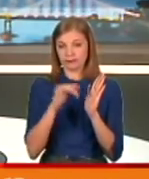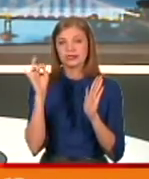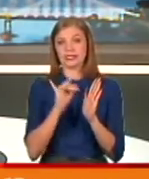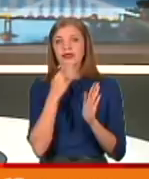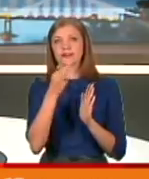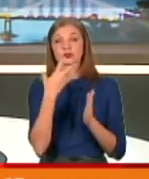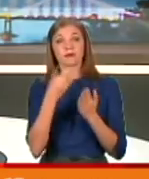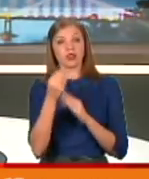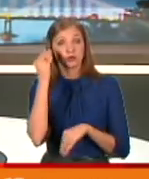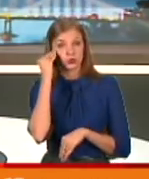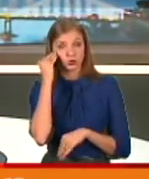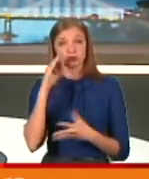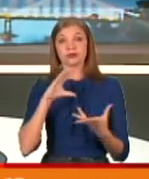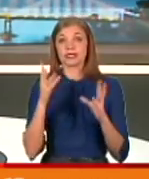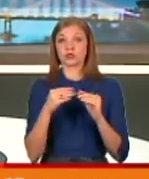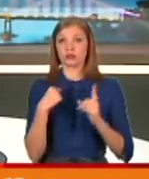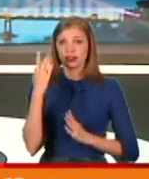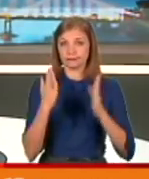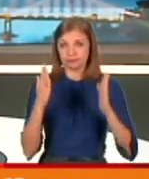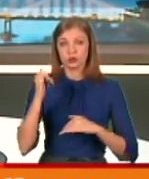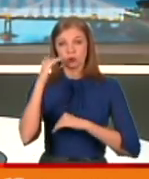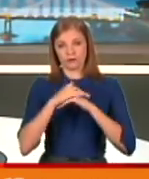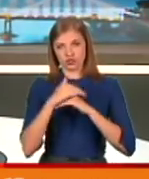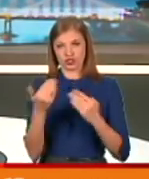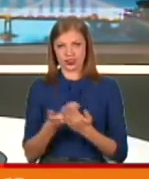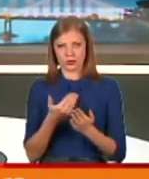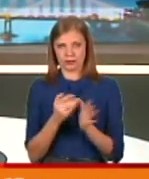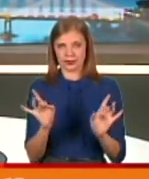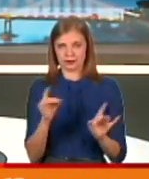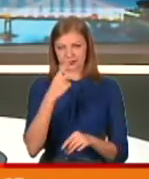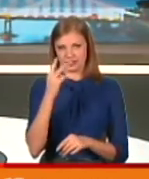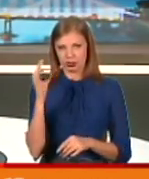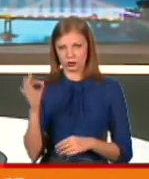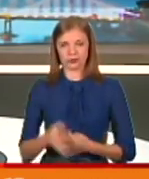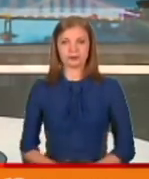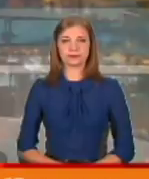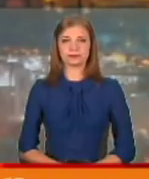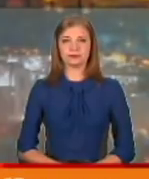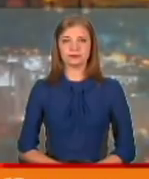телефон і висловити власну думку. Результати голосування у вечірньому випуску о 22-й.